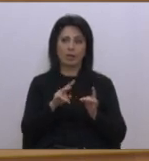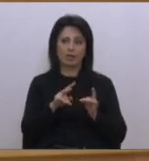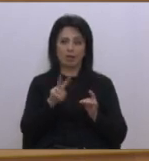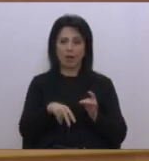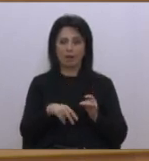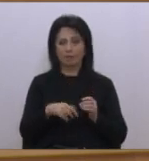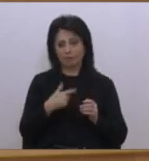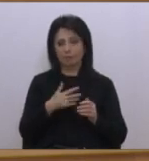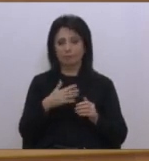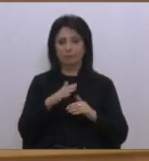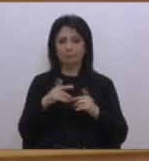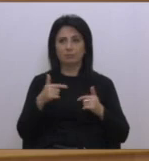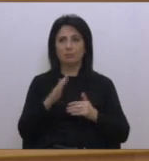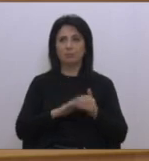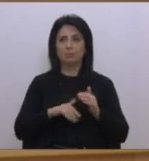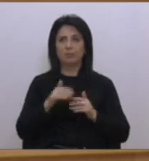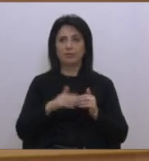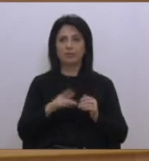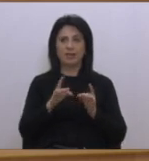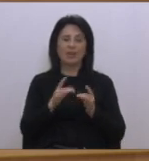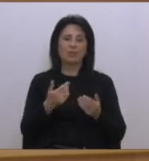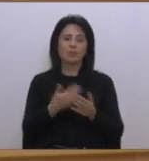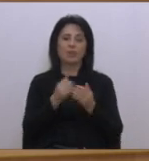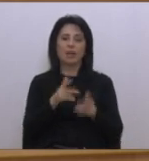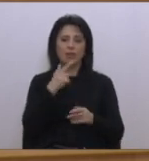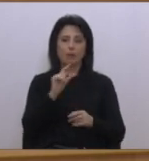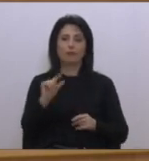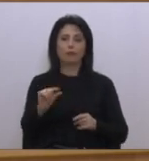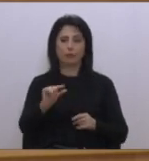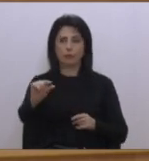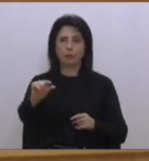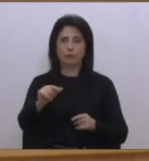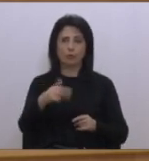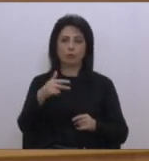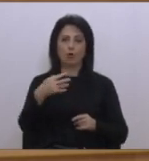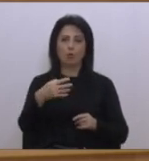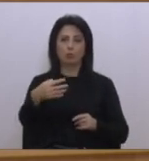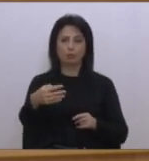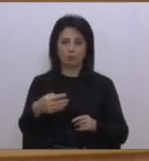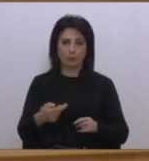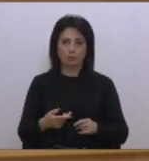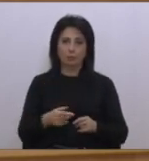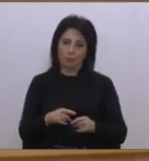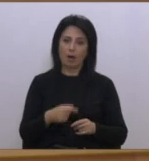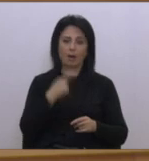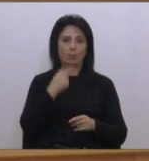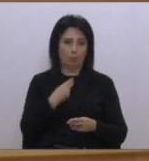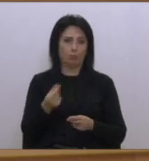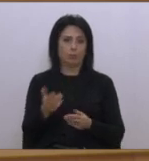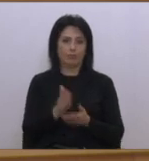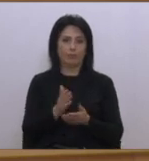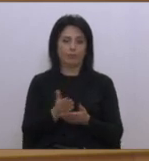arăți să pot după sus stagiori. Nu, ati la rea, pira, bita, tom, bapta, jot, o să da, ati, an, urmoți la rea. Mă gram, ragați să se